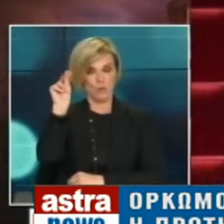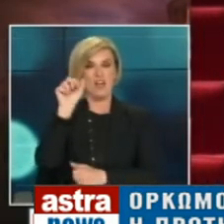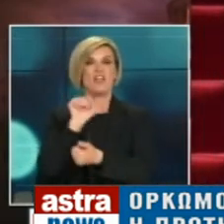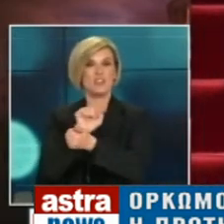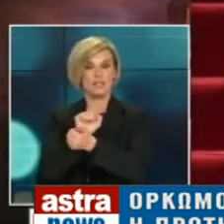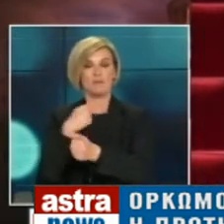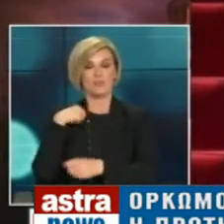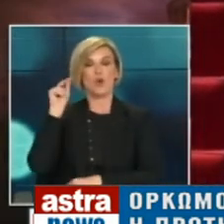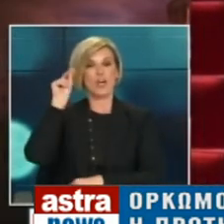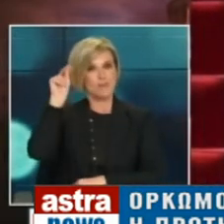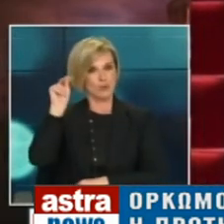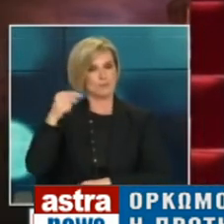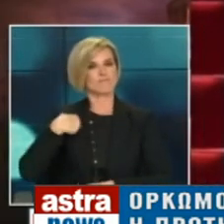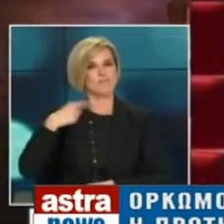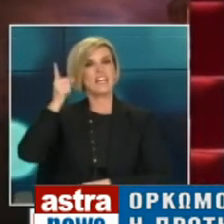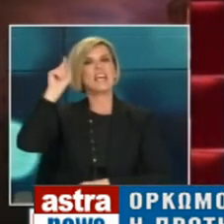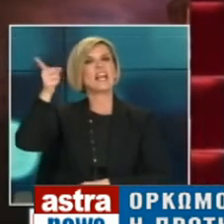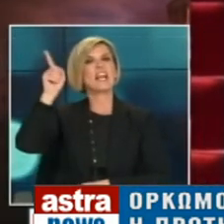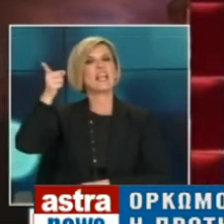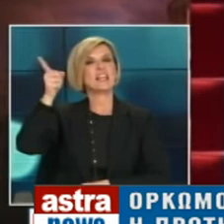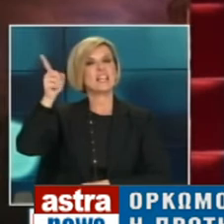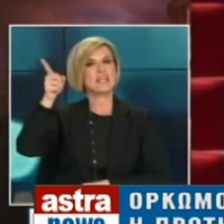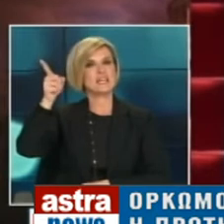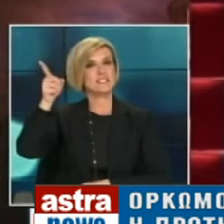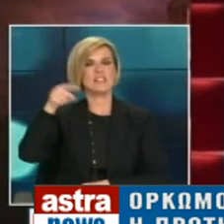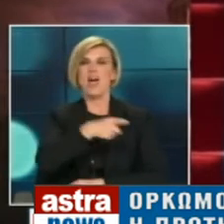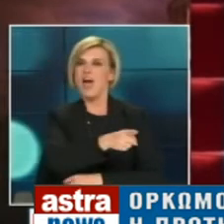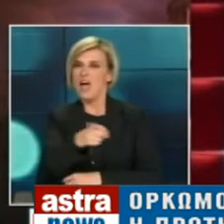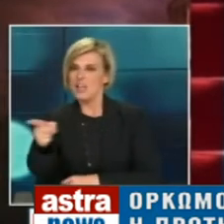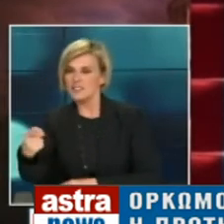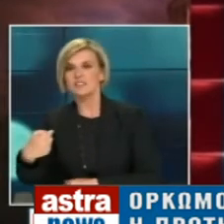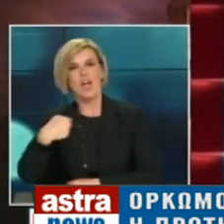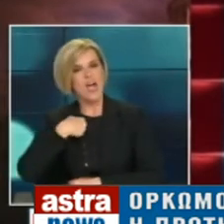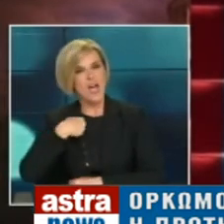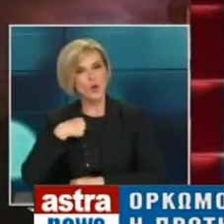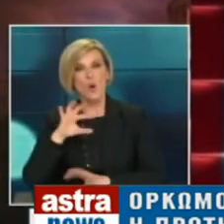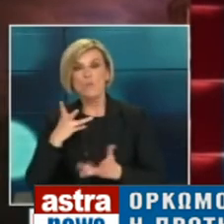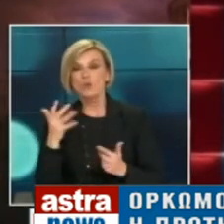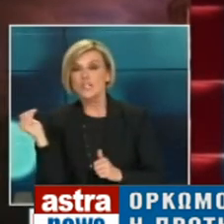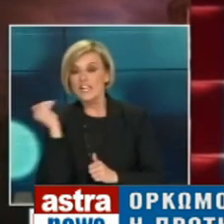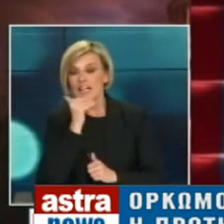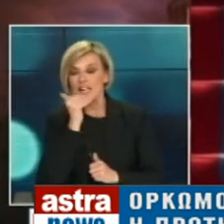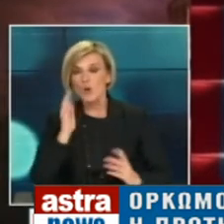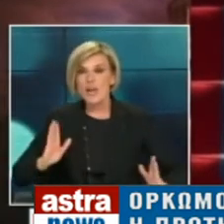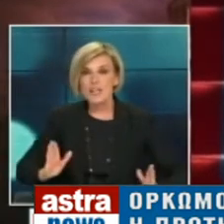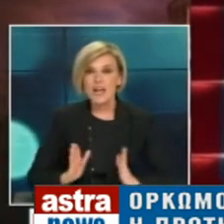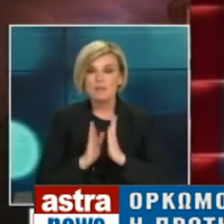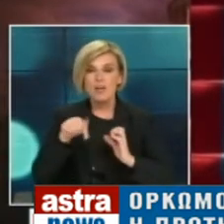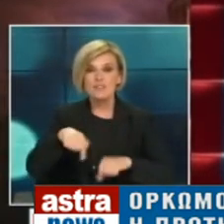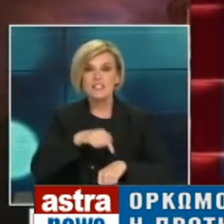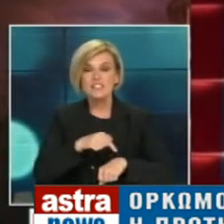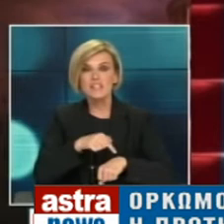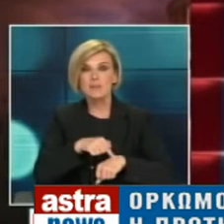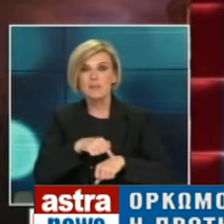Σας υπόσχομαι ότι θα κριθούμε εσείς και εγώ από το πόσο γρήγορα θα αντιμετωπίσουμε αυτή τη χυμαρόδη κρίση της εποχής